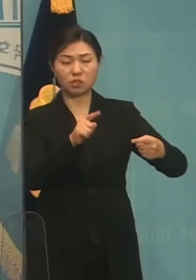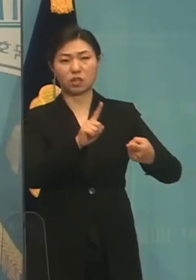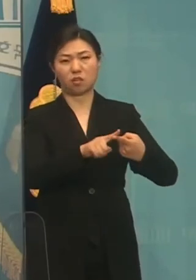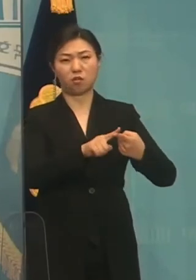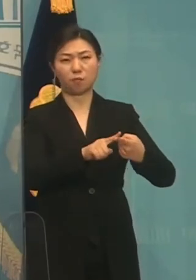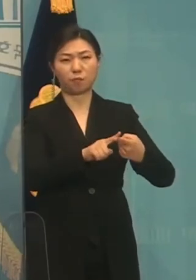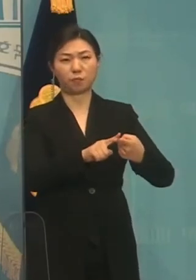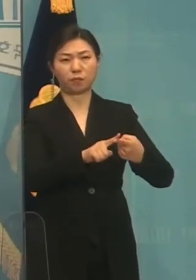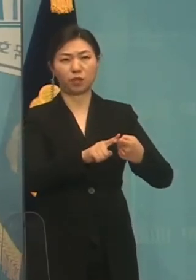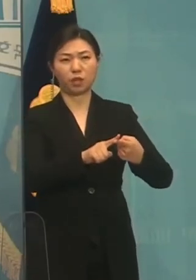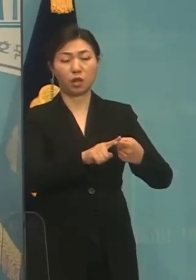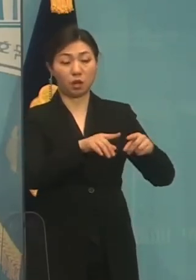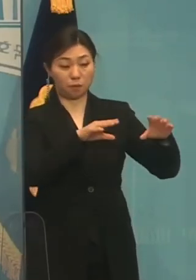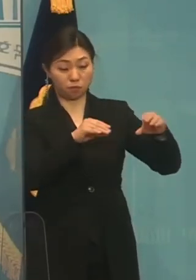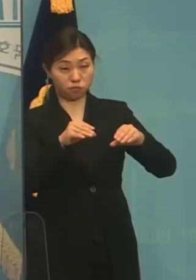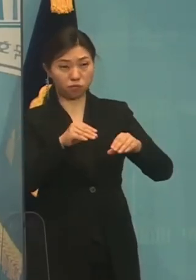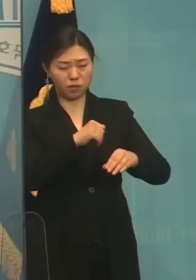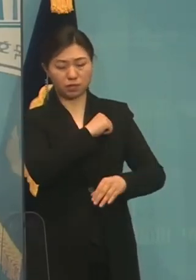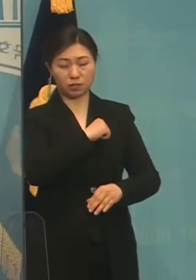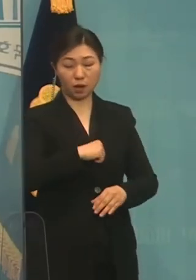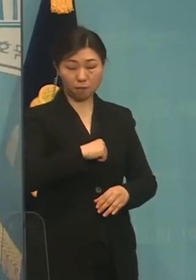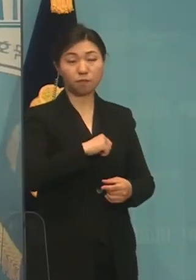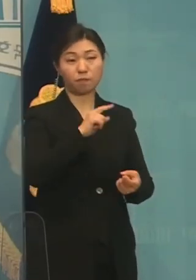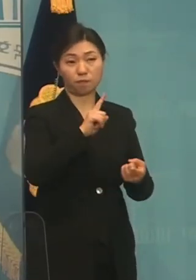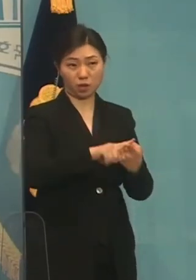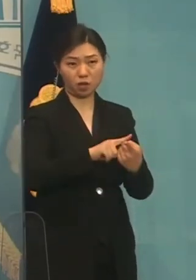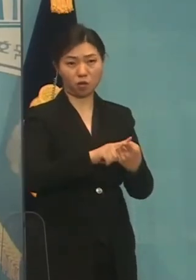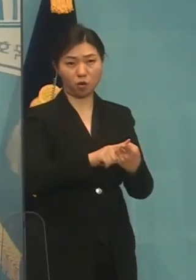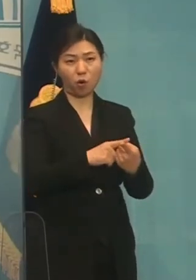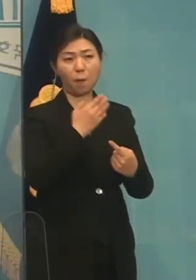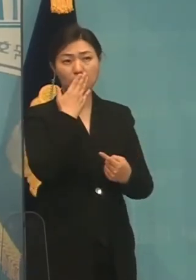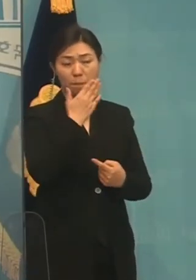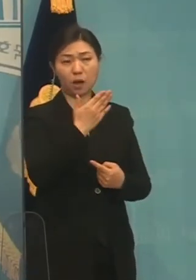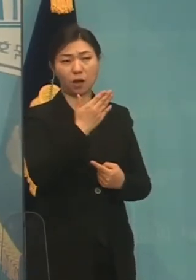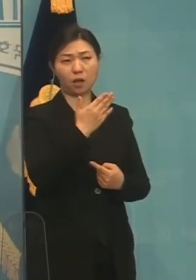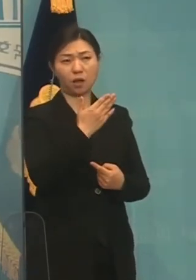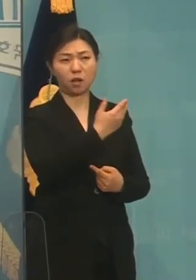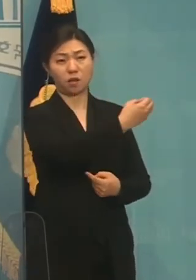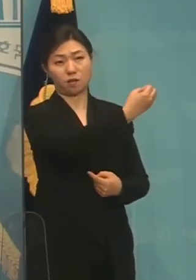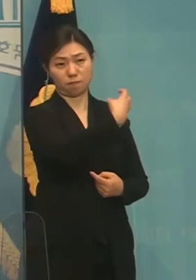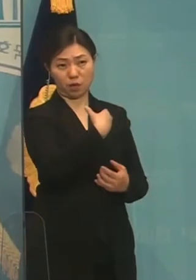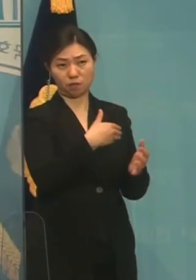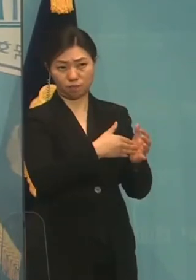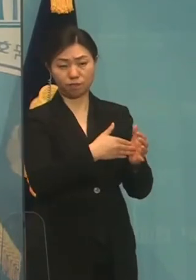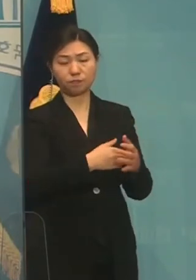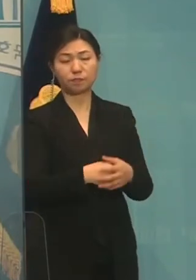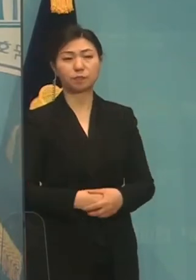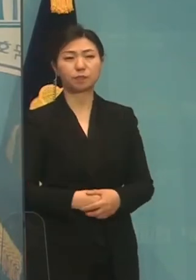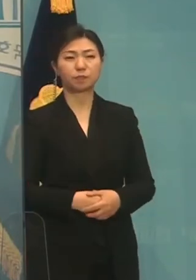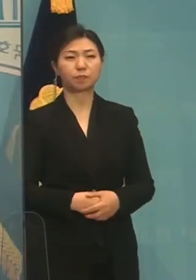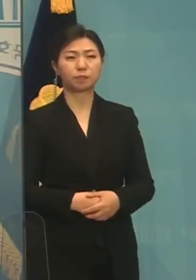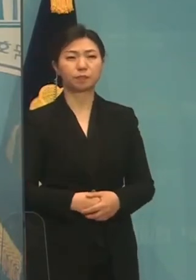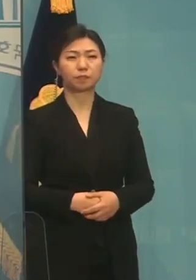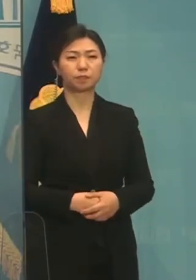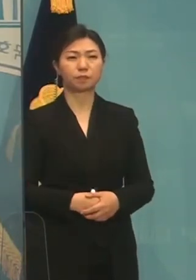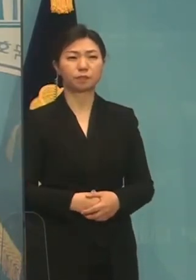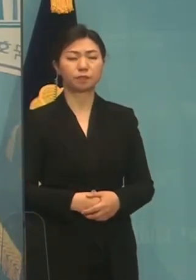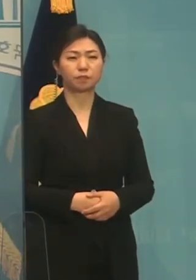인내심과 유연성을 발휘할 경우 이에 상응하는 긴장 완화 조치를 할 것이라는 입장을 분명히 하고 있음을 깊이 유념해야